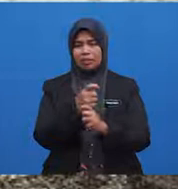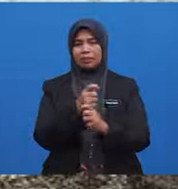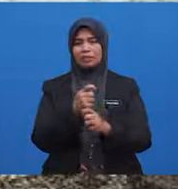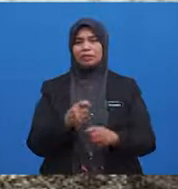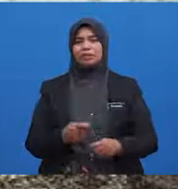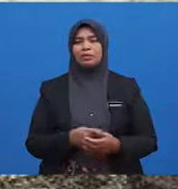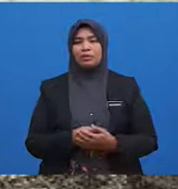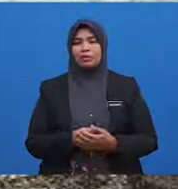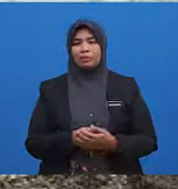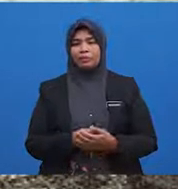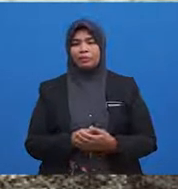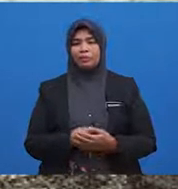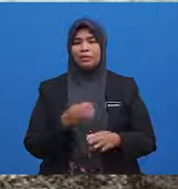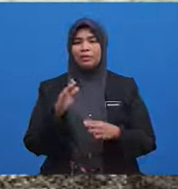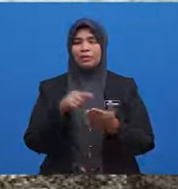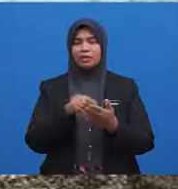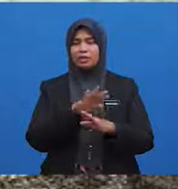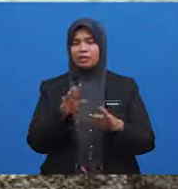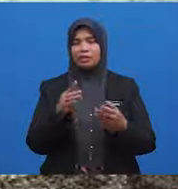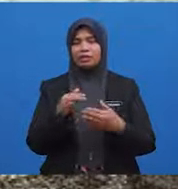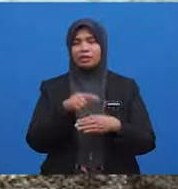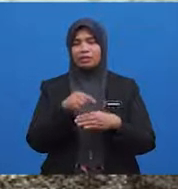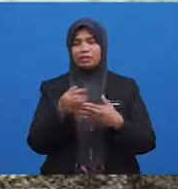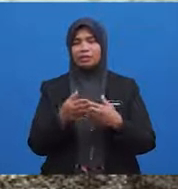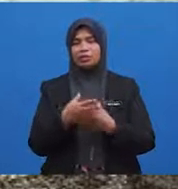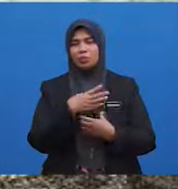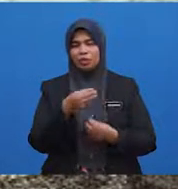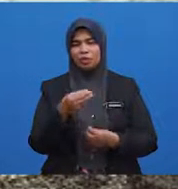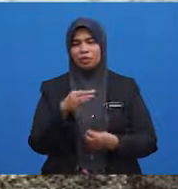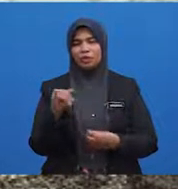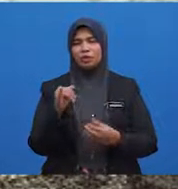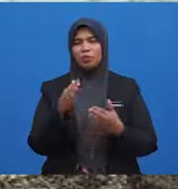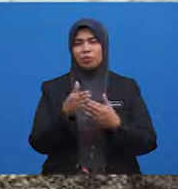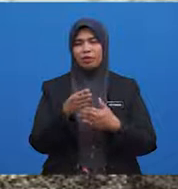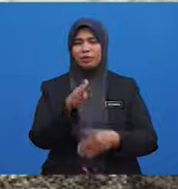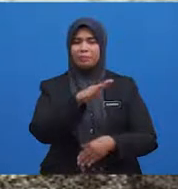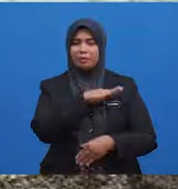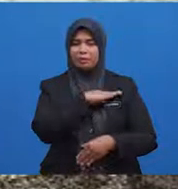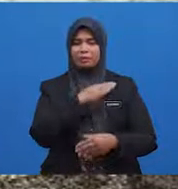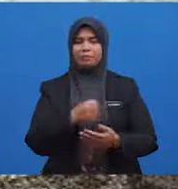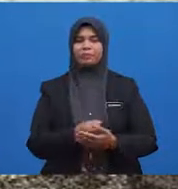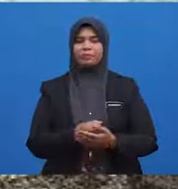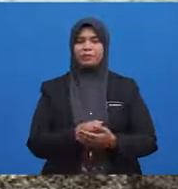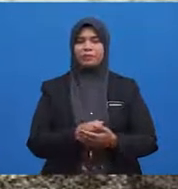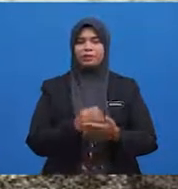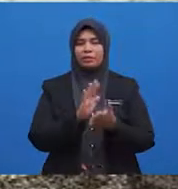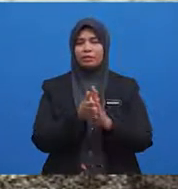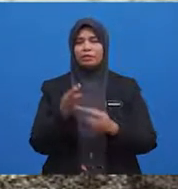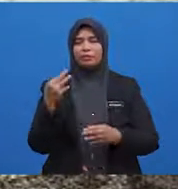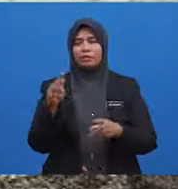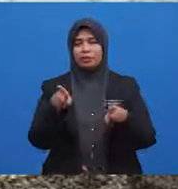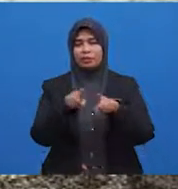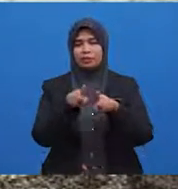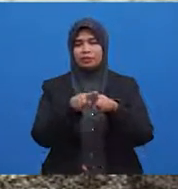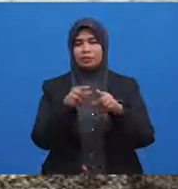timah tidak disenangi oleh British. Semakin sengitlah persaingan kuasa barat ini untuk meluaskan penguasaan